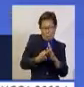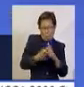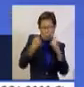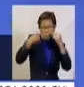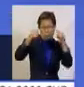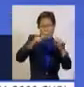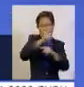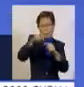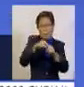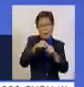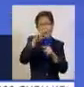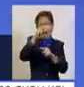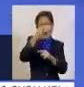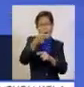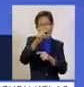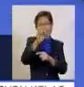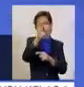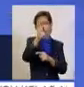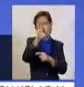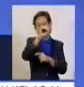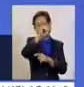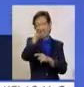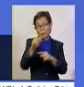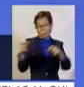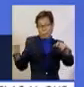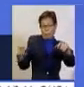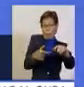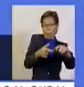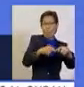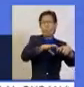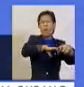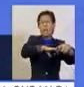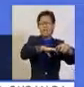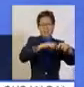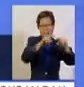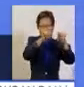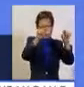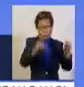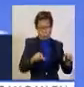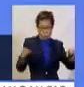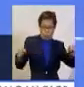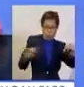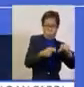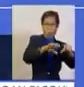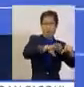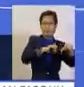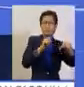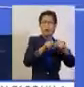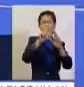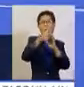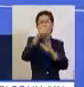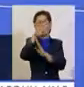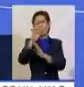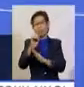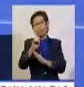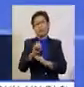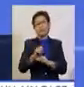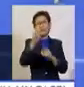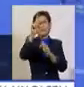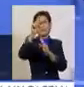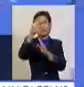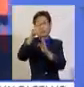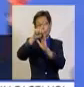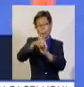cemerlang apabila Muhammad Hafiz Zainul berjaya membolosi pintu gol PDRM pada minit ke-40. Selang 10 minit kemudian giliran